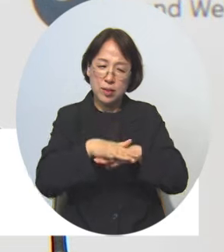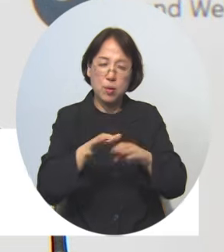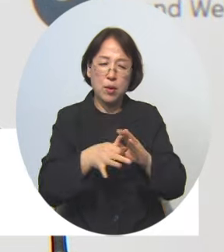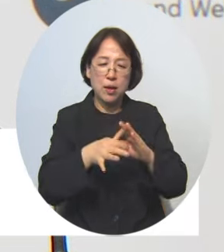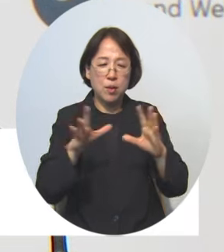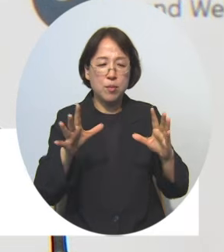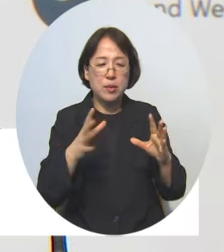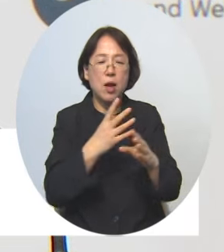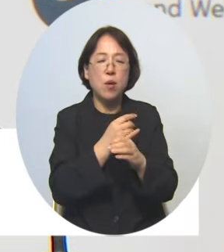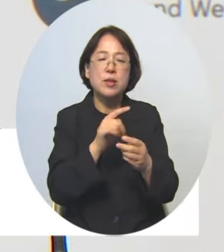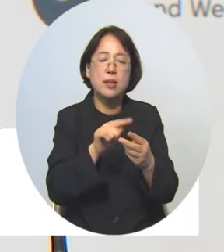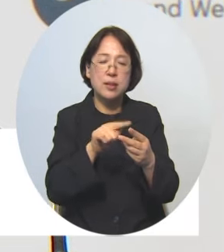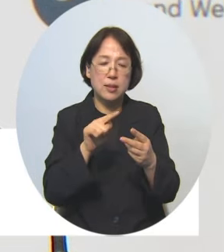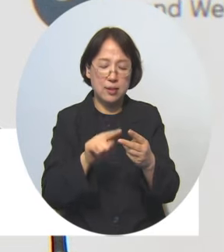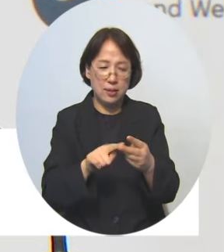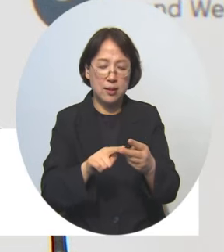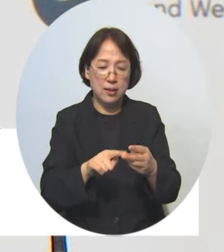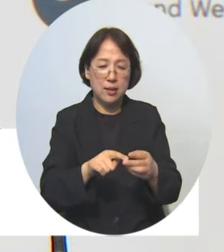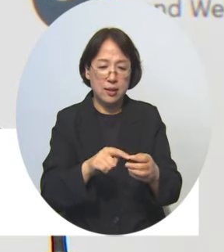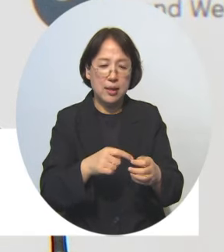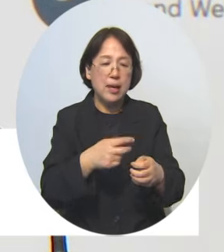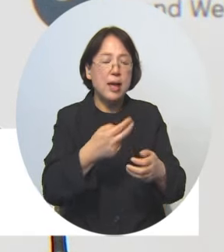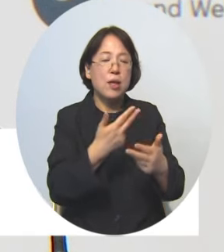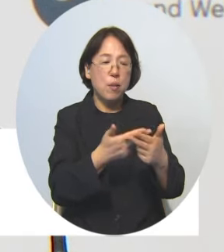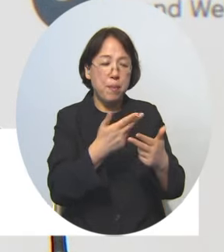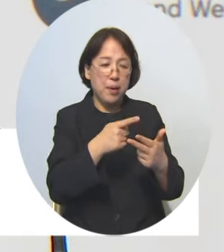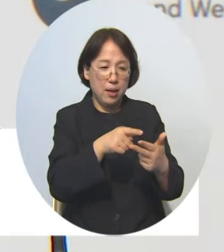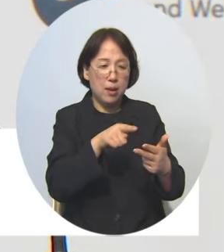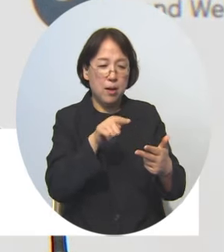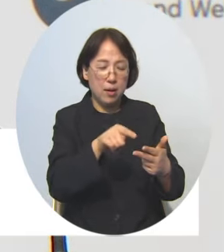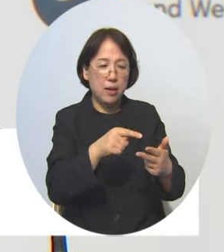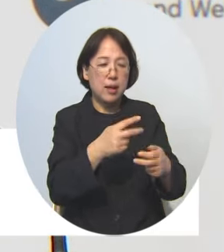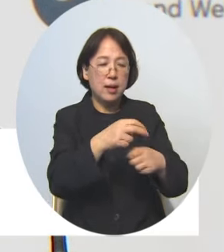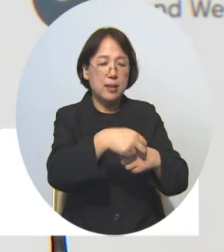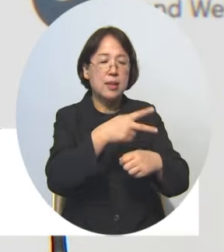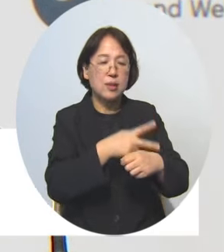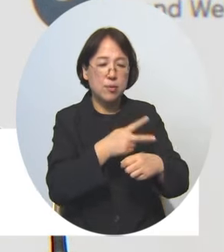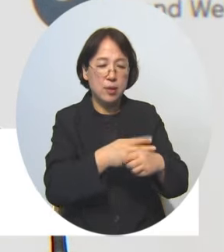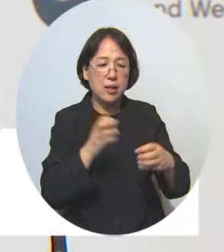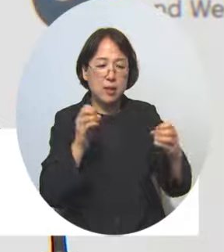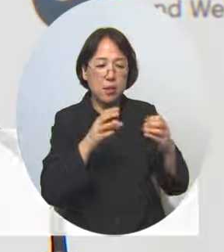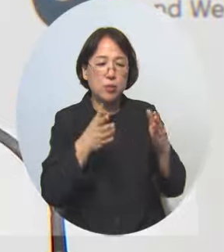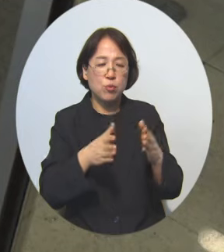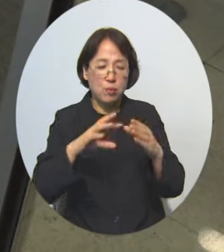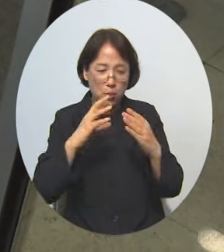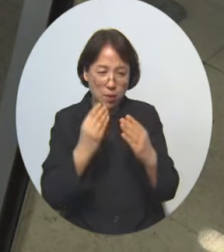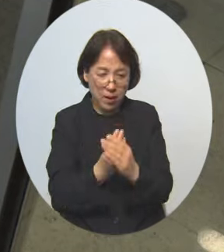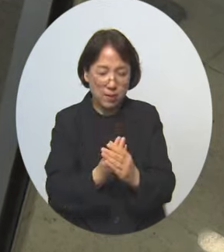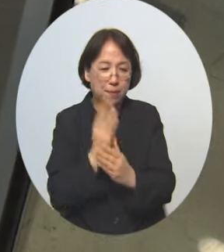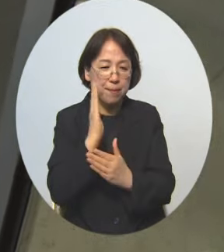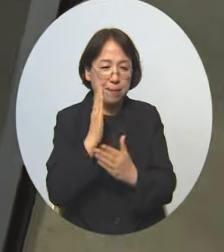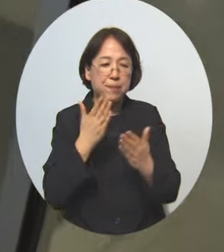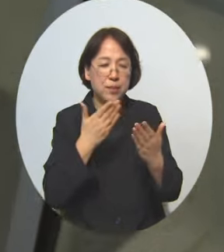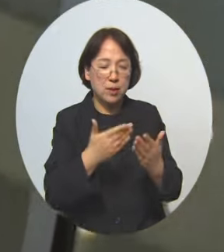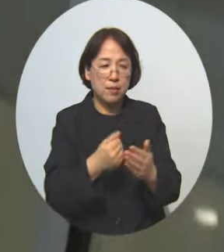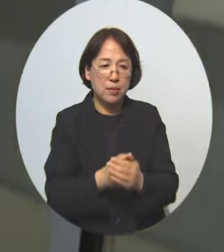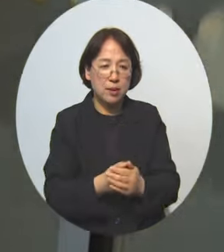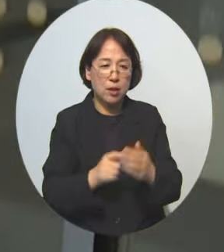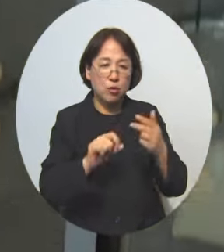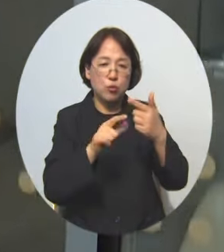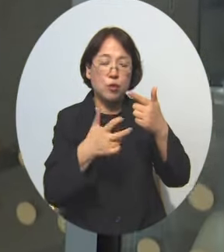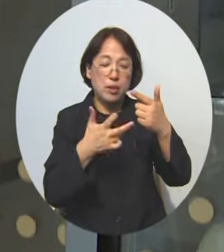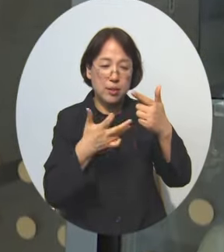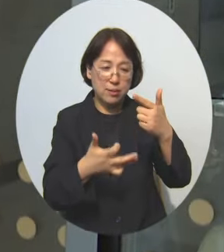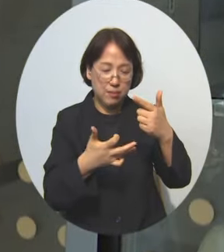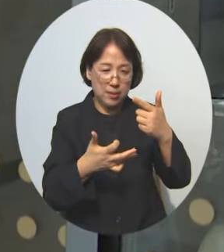언제든지 의료계와 대화할 준비가 되어 있다는 점을 다시 한번 말씀드립니다. 지난 18일 의사협회가